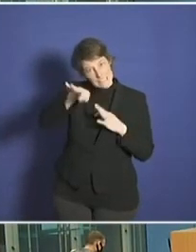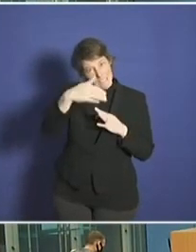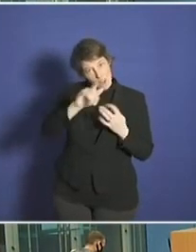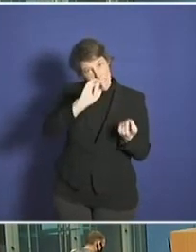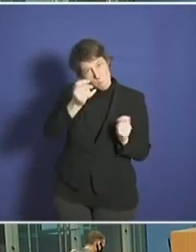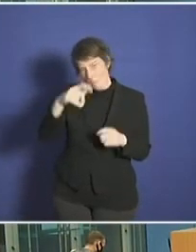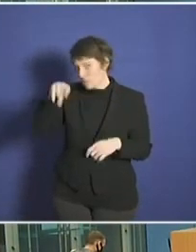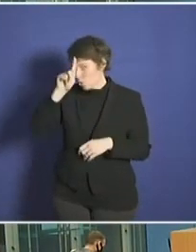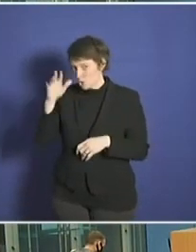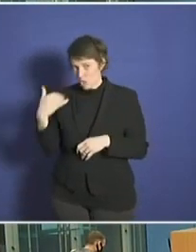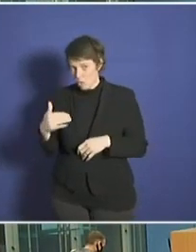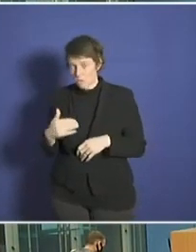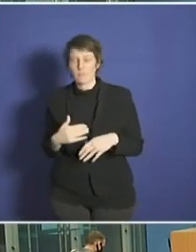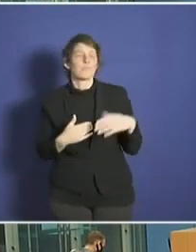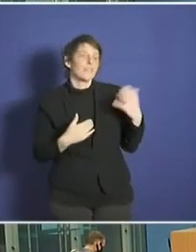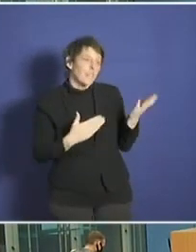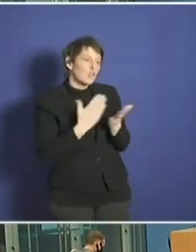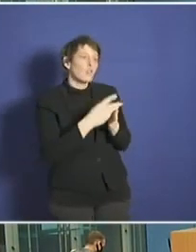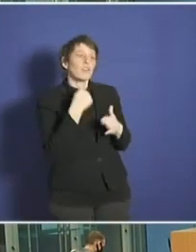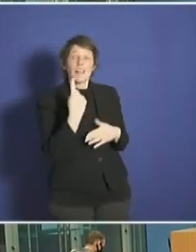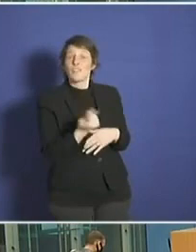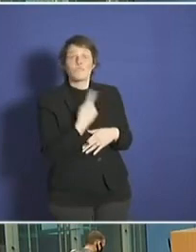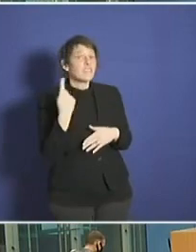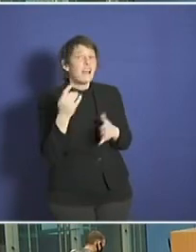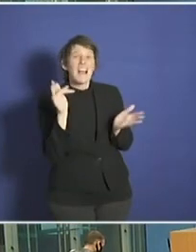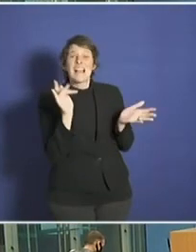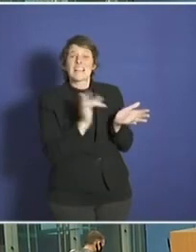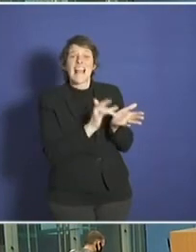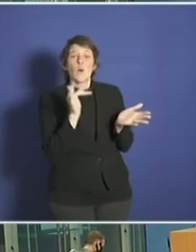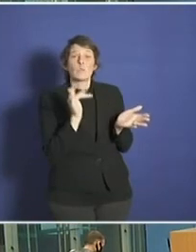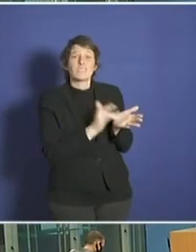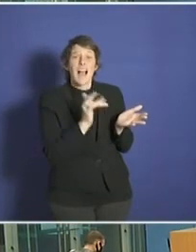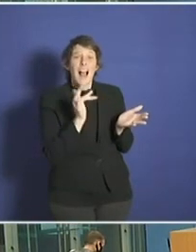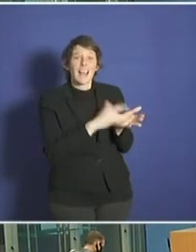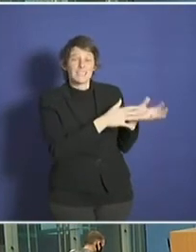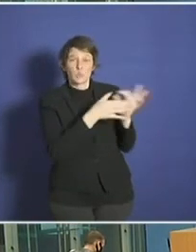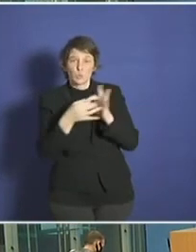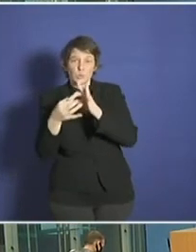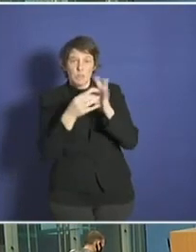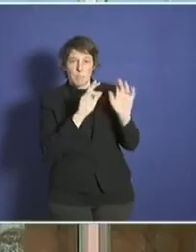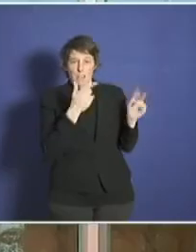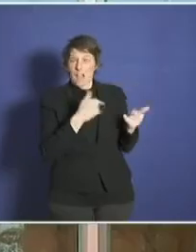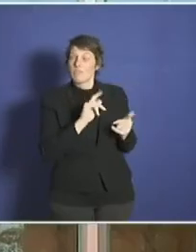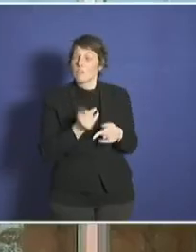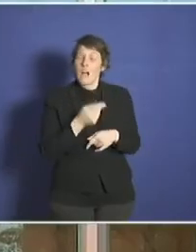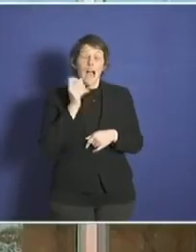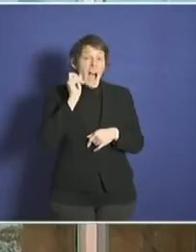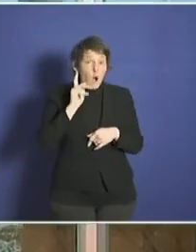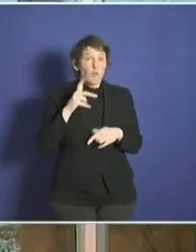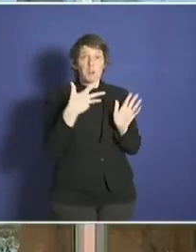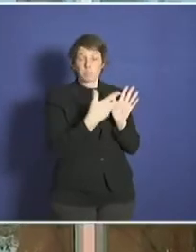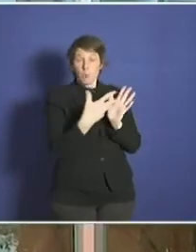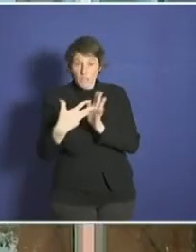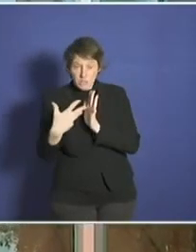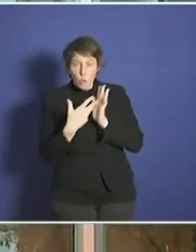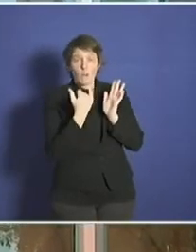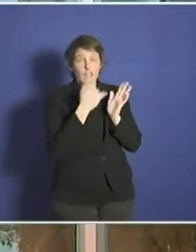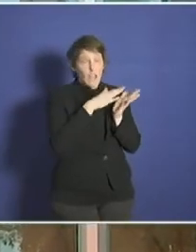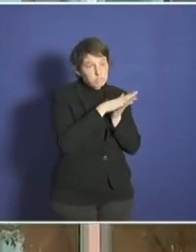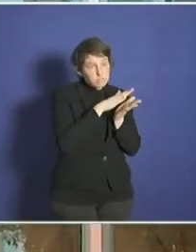nicht. Wie gesagt, wir sehen zurzeit noch keinen kausalen Zusammenhang. Wir monitoren das sehr, sehr aufmerksam. Die Frage nach